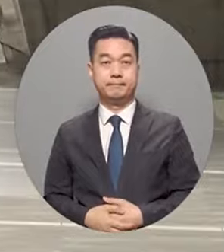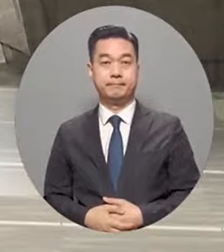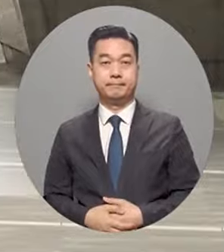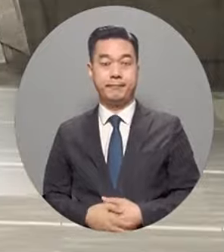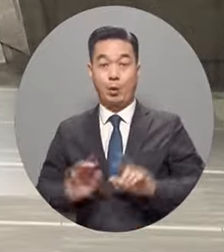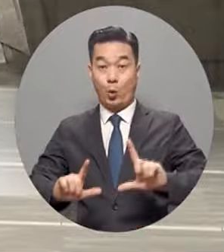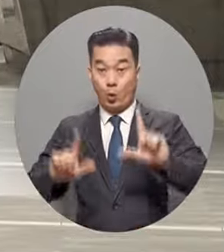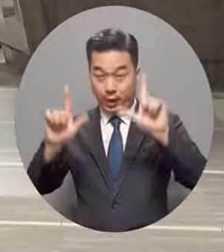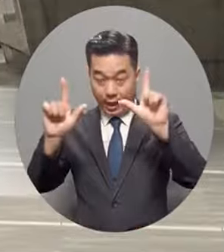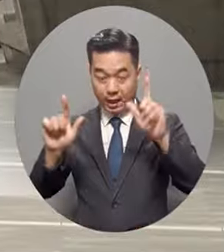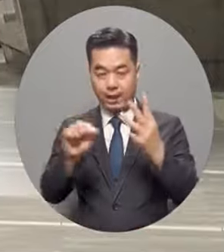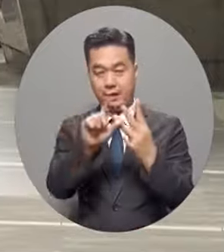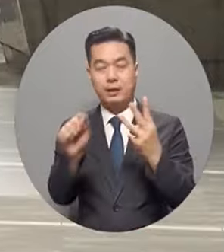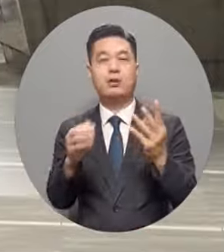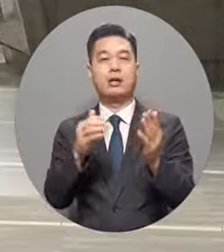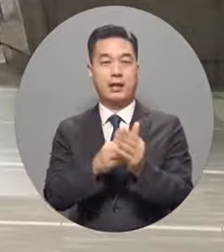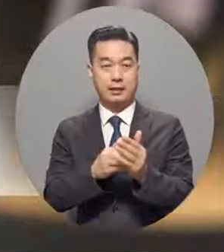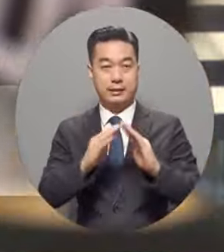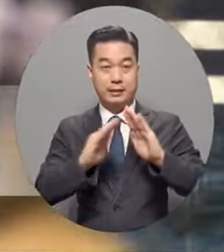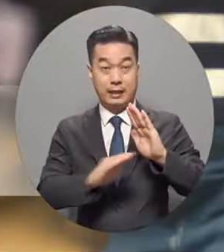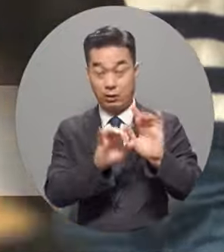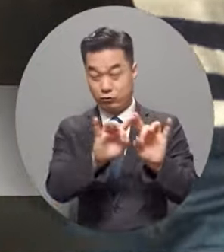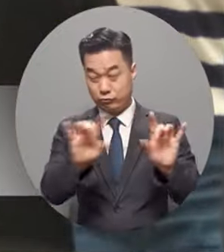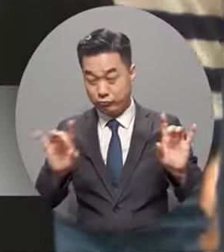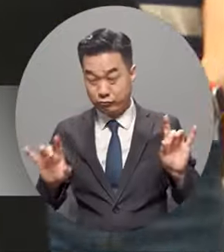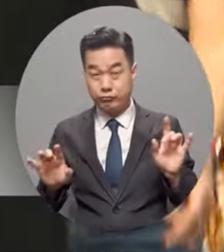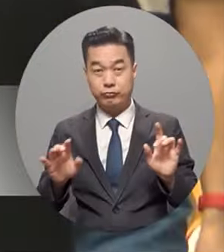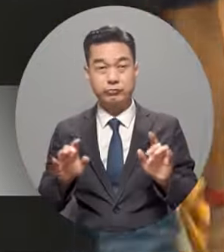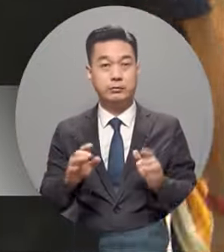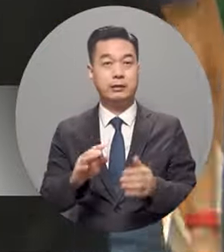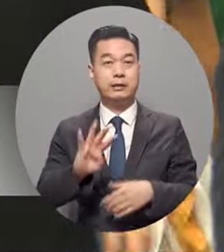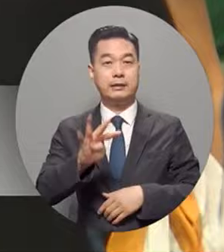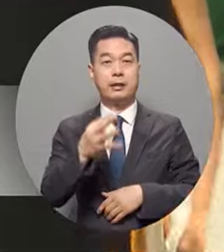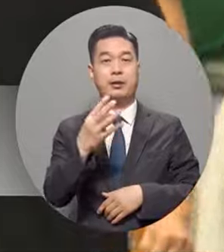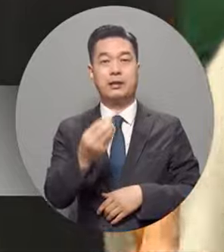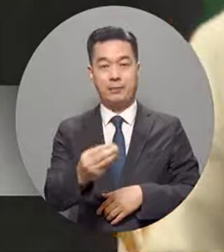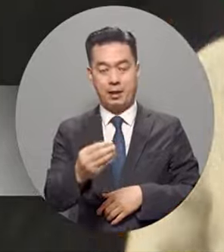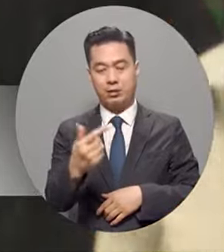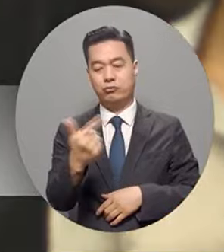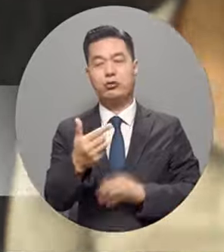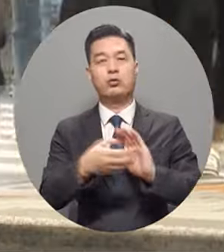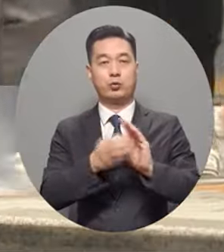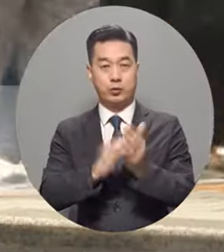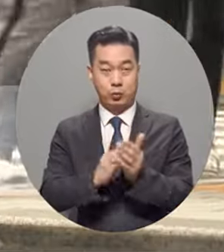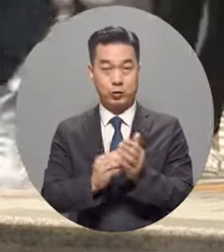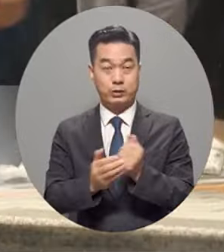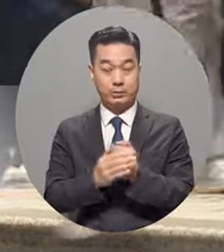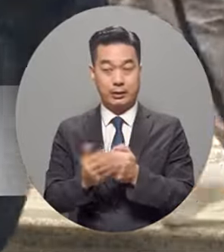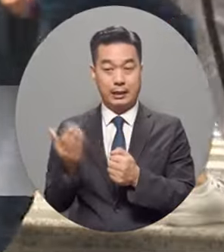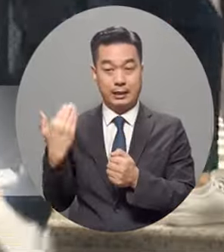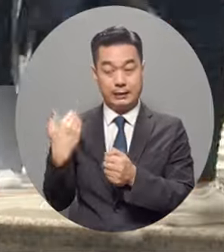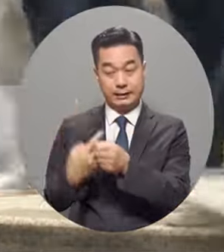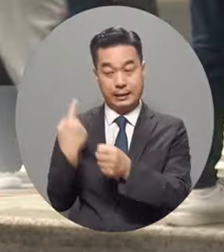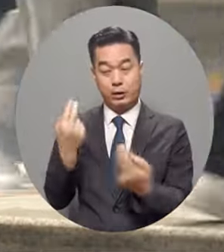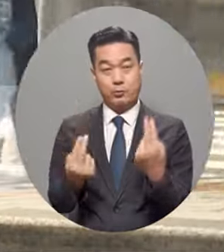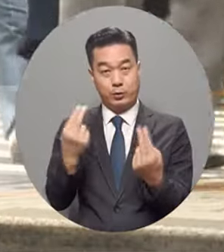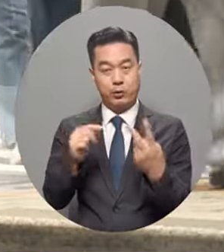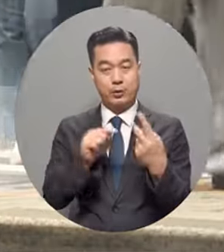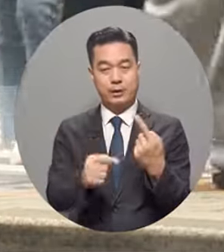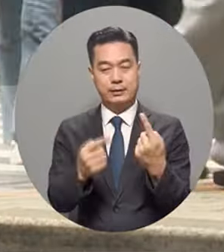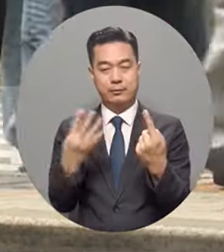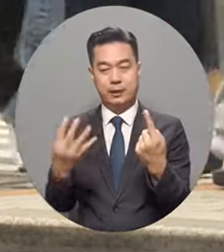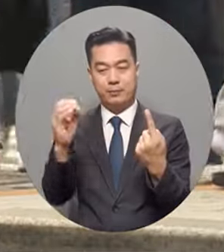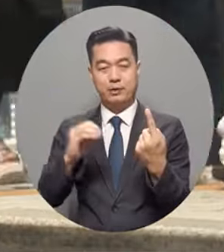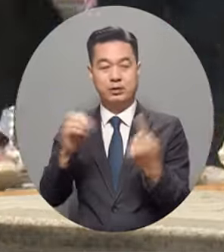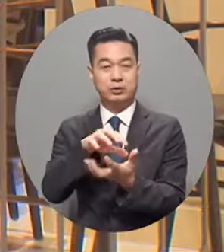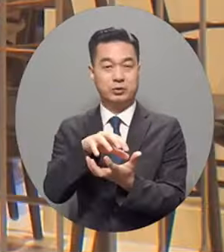올해 1분기 가구당 가처분 소득은 월 평균 404만 6천 원이었습니다. 지난해 1분기보다 1.4% 늘어나는